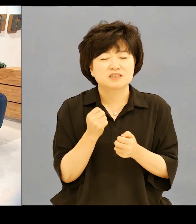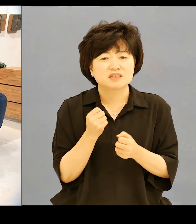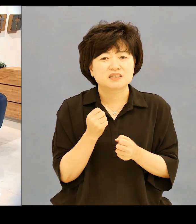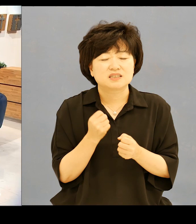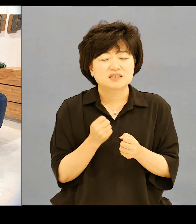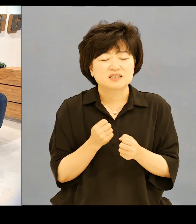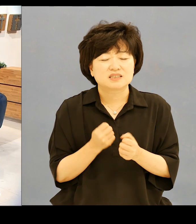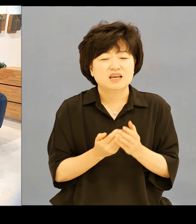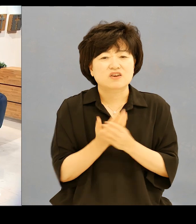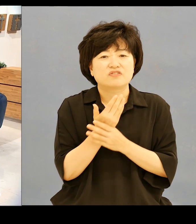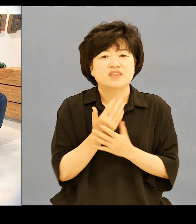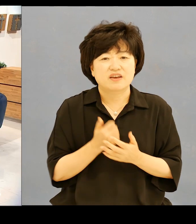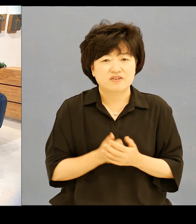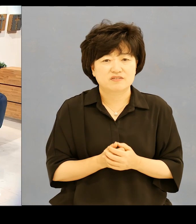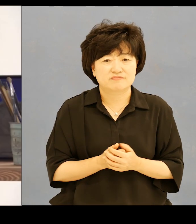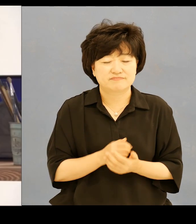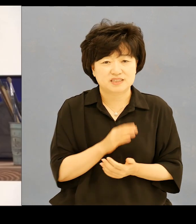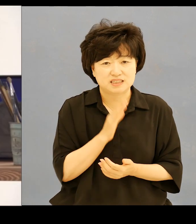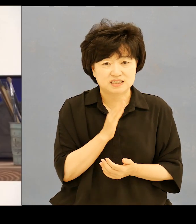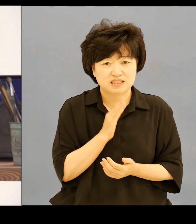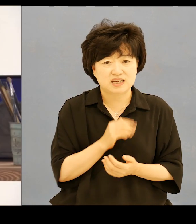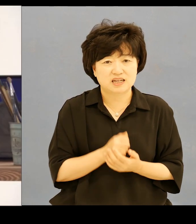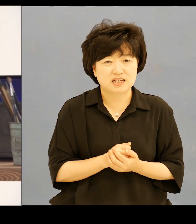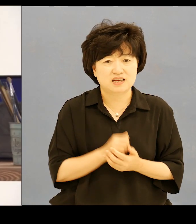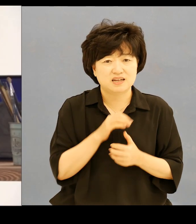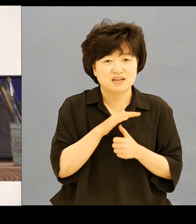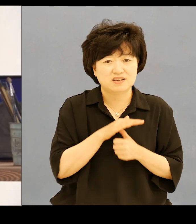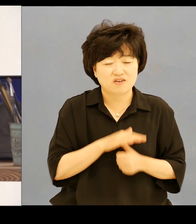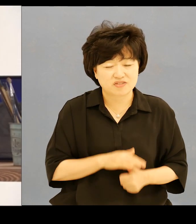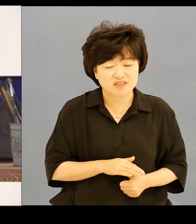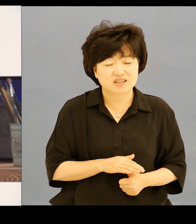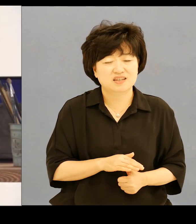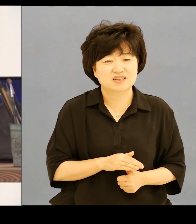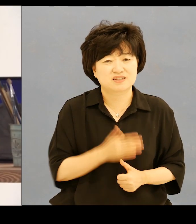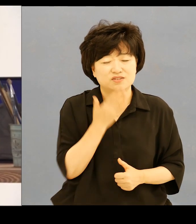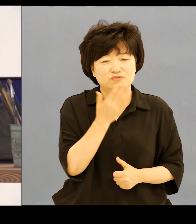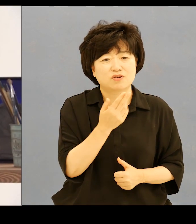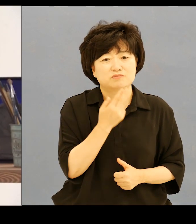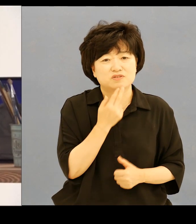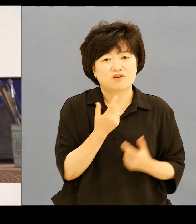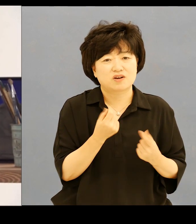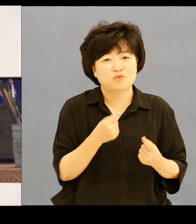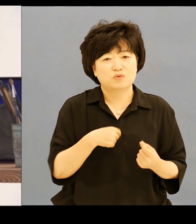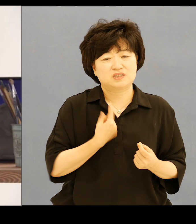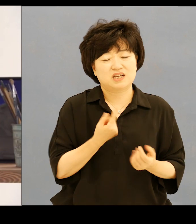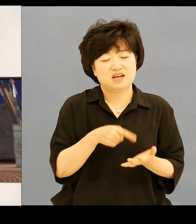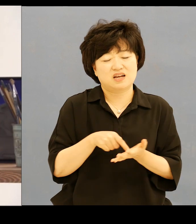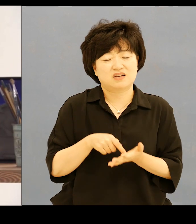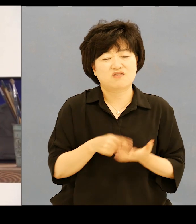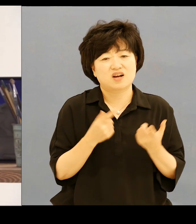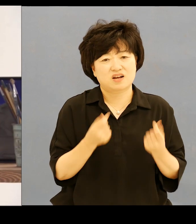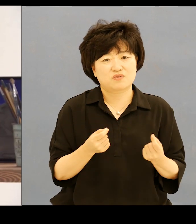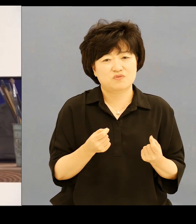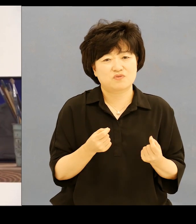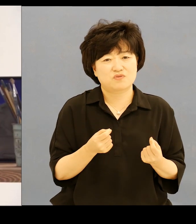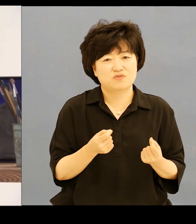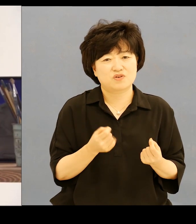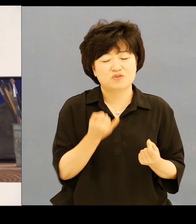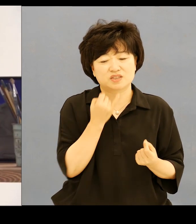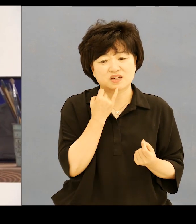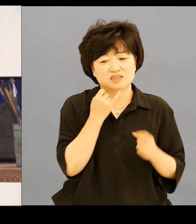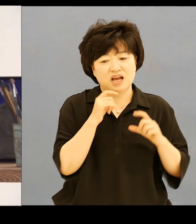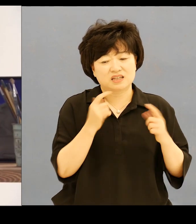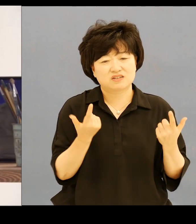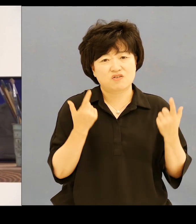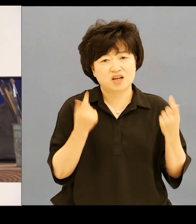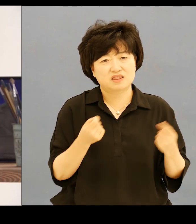그렇죠? 네, 그 진짜 얼마나 견디기가 진짜 견딜 수 없을 것 같고 혼자인 것 같고 안 괜찮아질